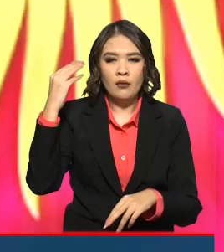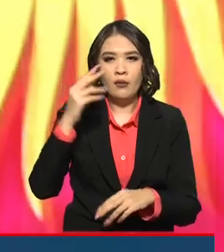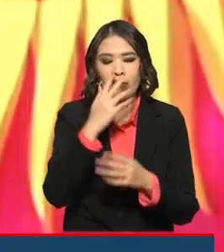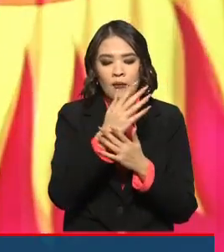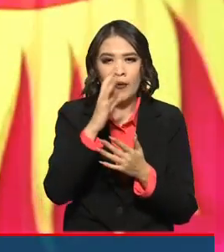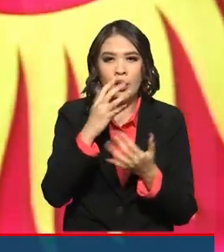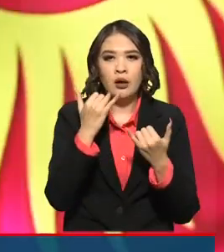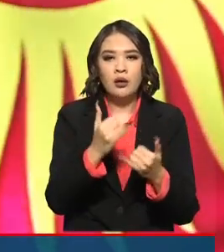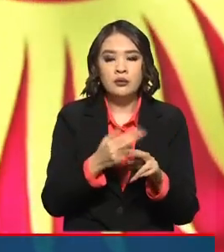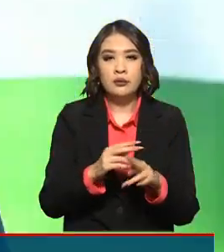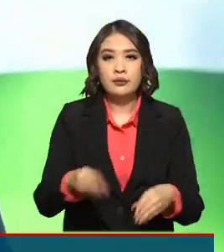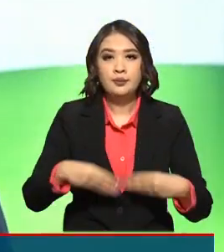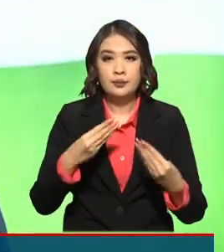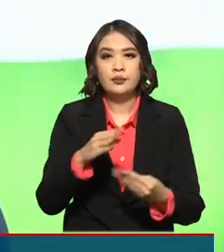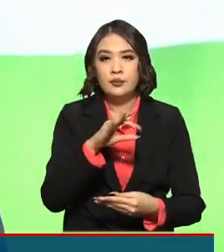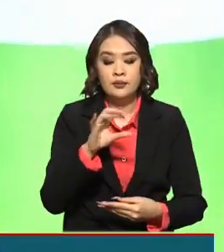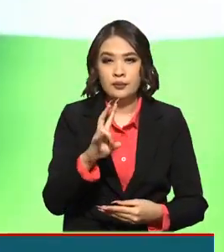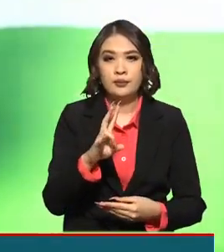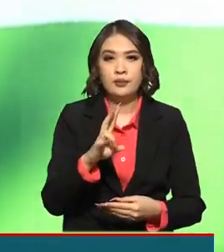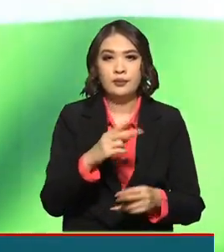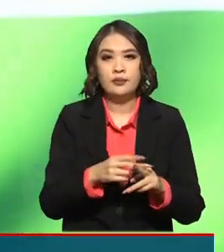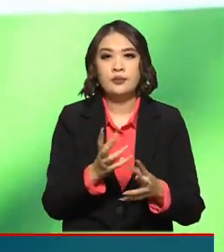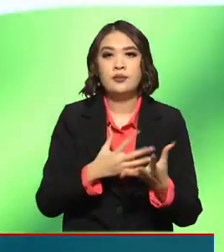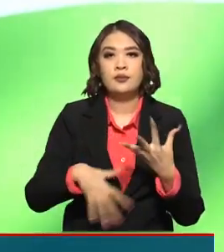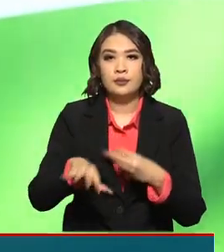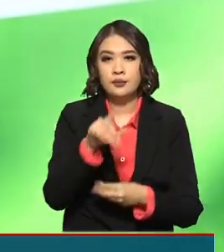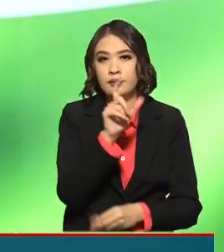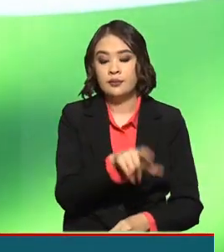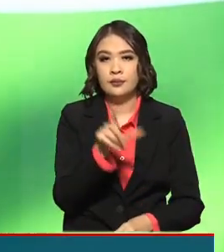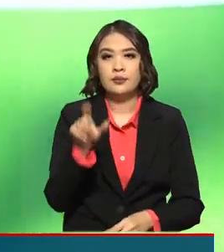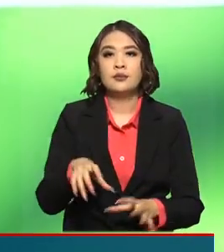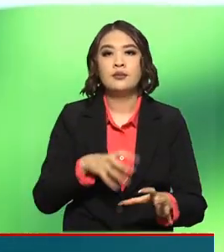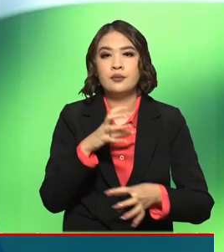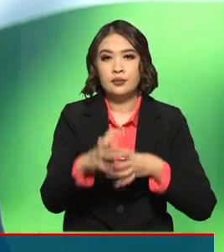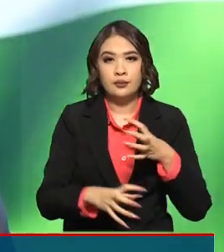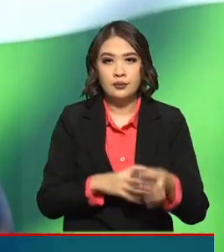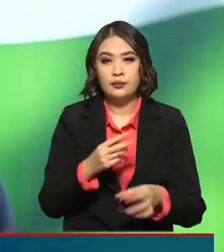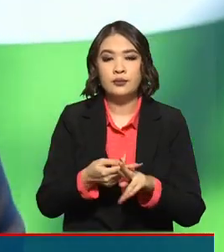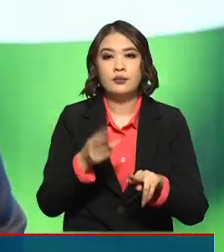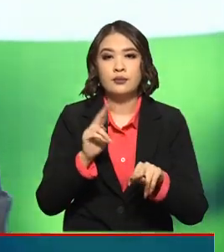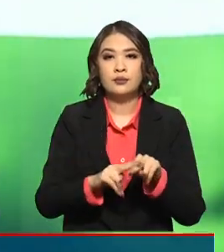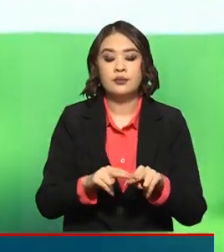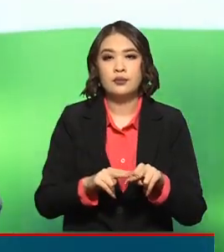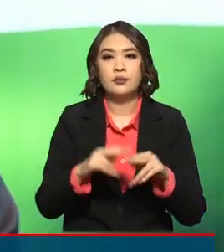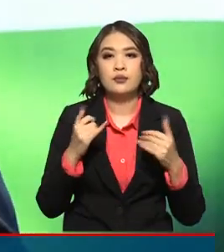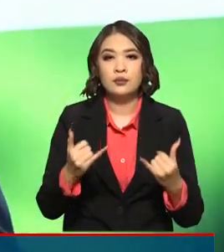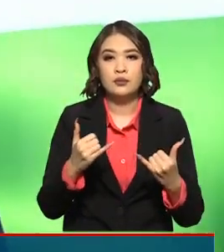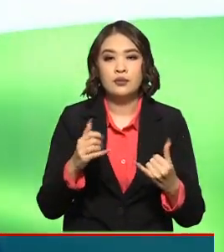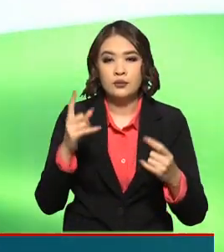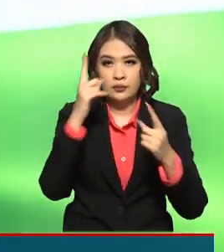сейчас дает тон вообще ко всему человечеству, миру. Поэтому то, что сегодняшний